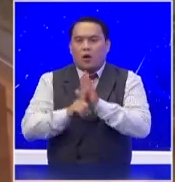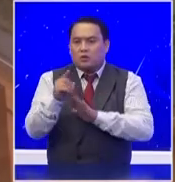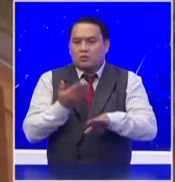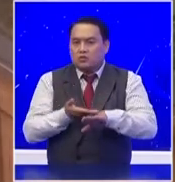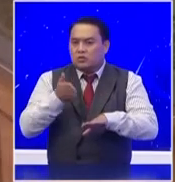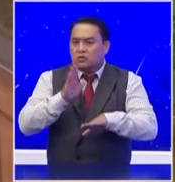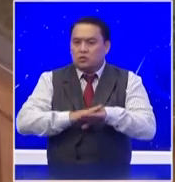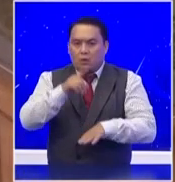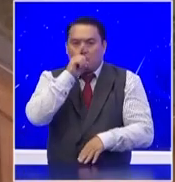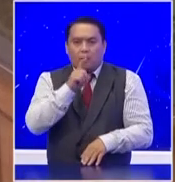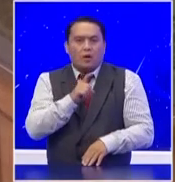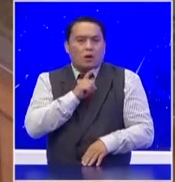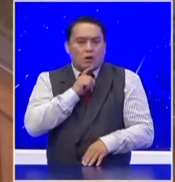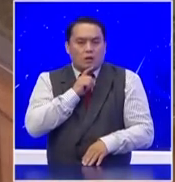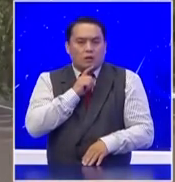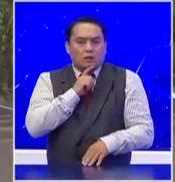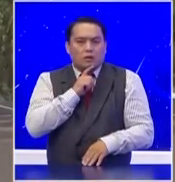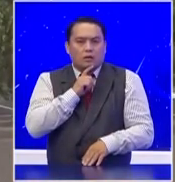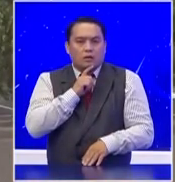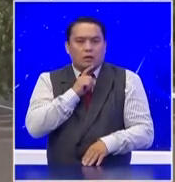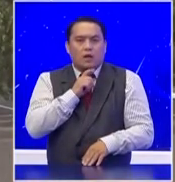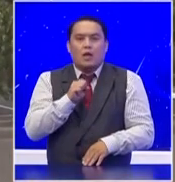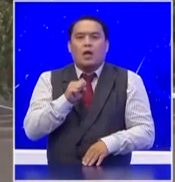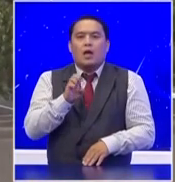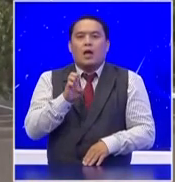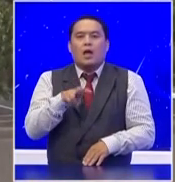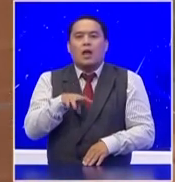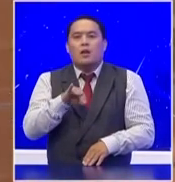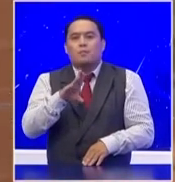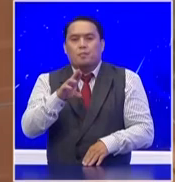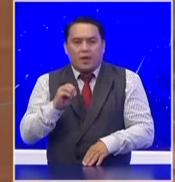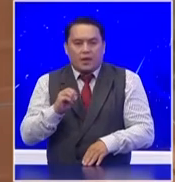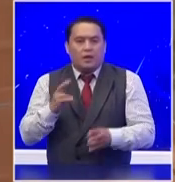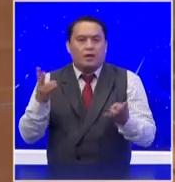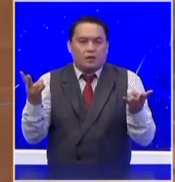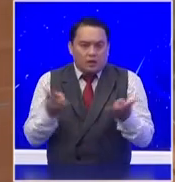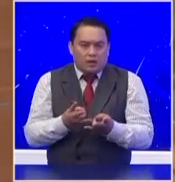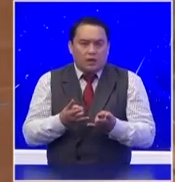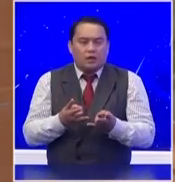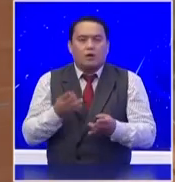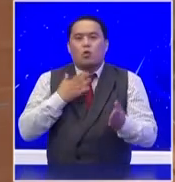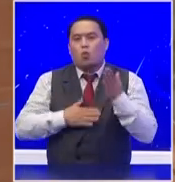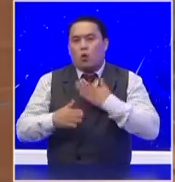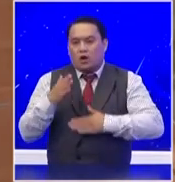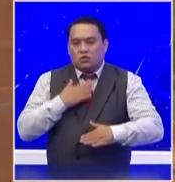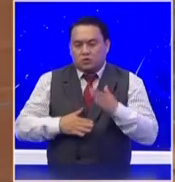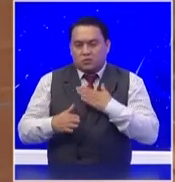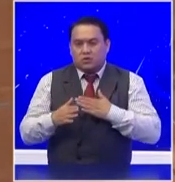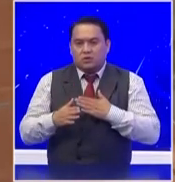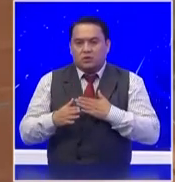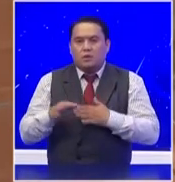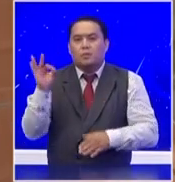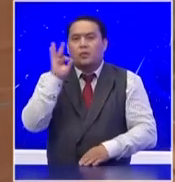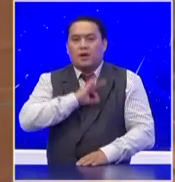дұрыс қиыншылықпен қабылдады. Әліппенің келгеніне әрине қуаныштымыз. Әліппенің